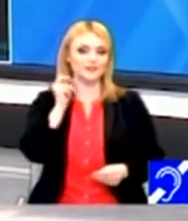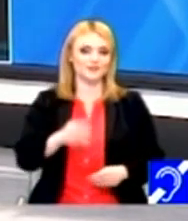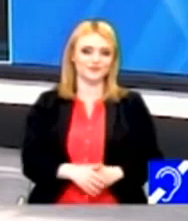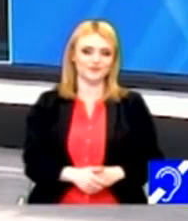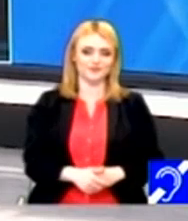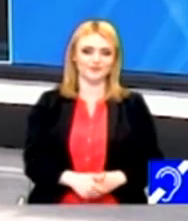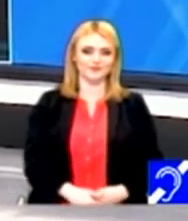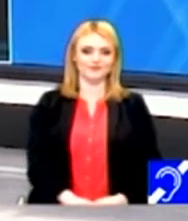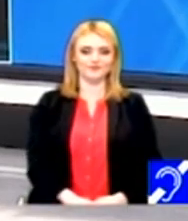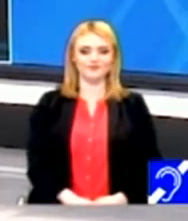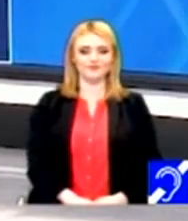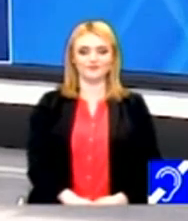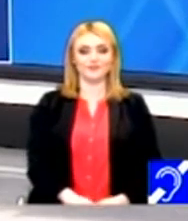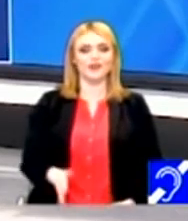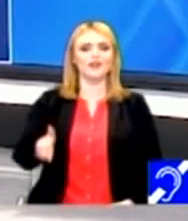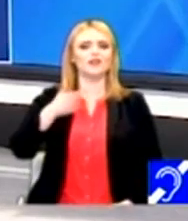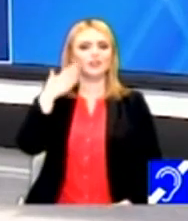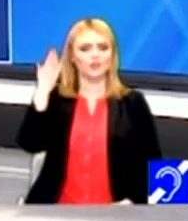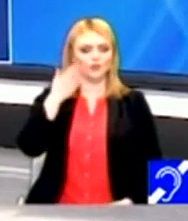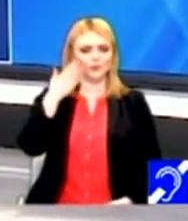s-au vindecat.